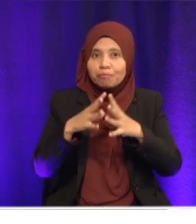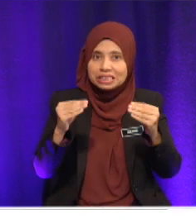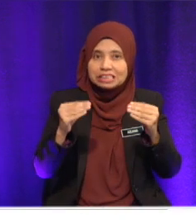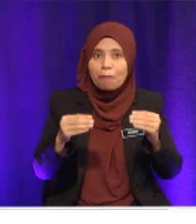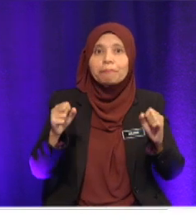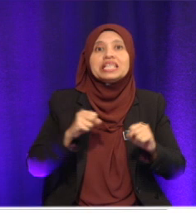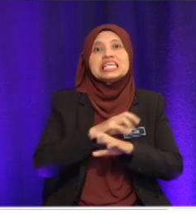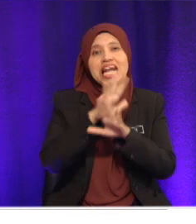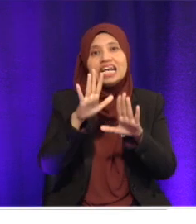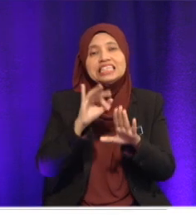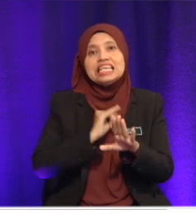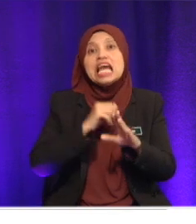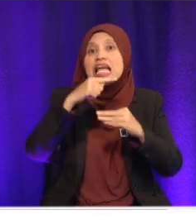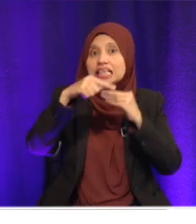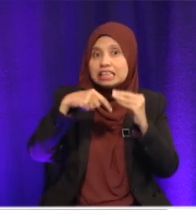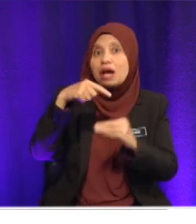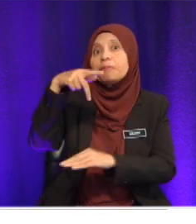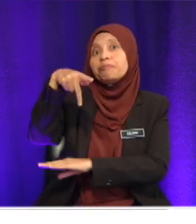secara ringkasnya